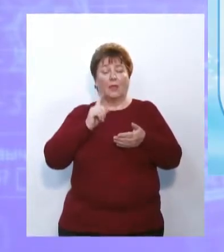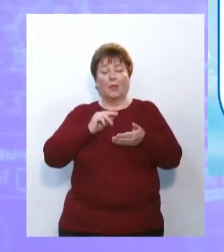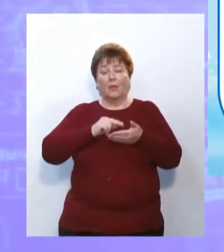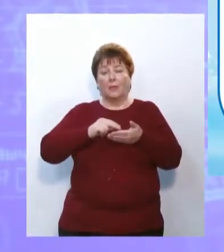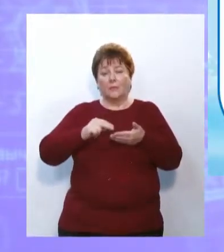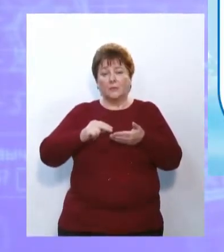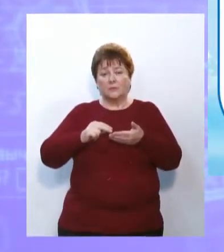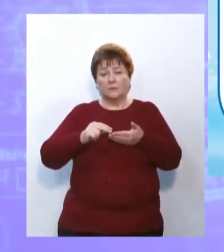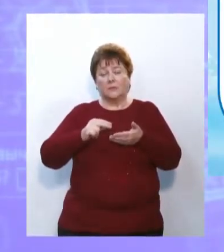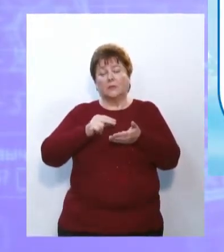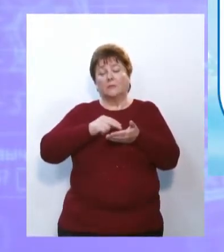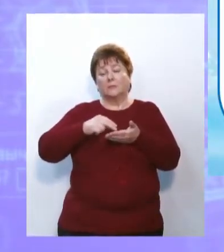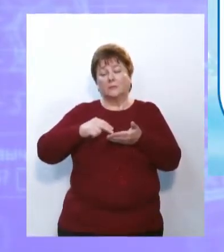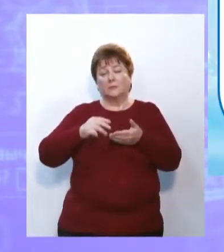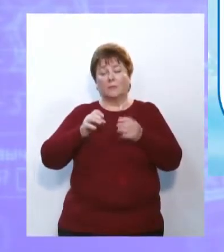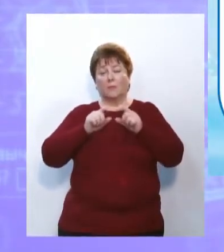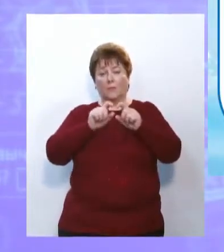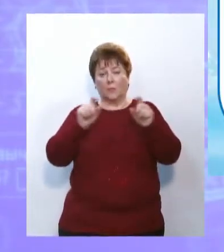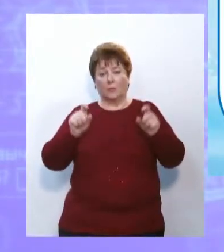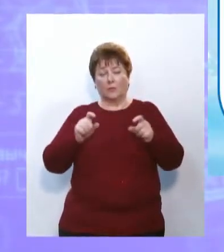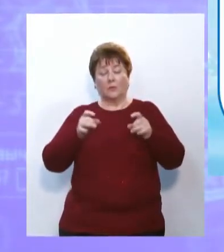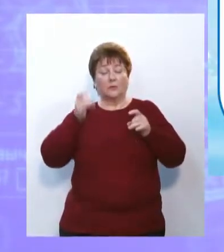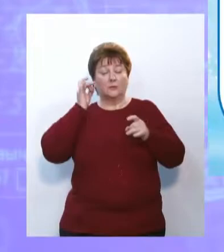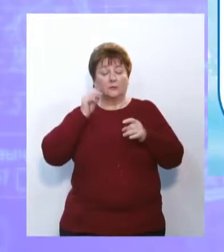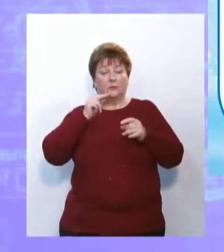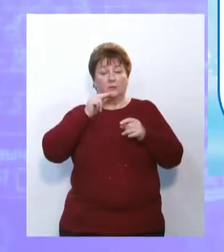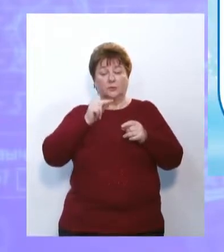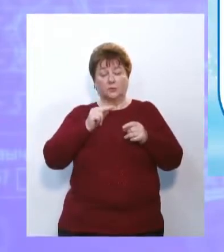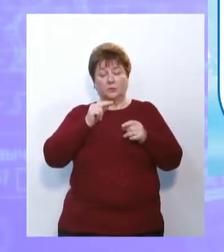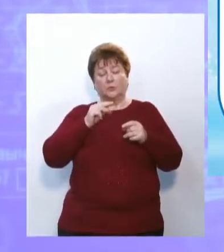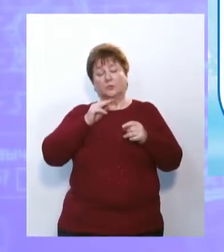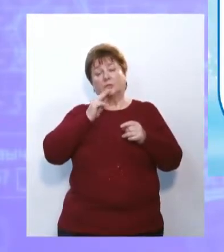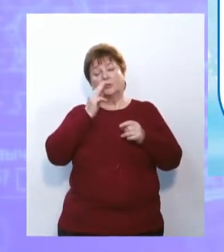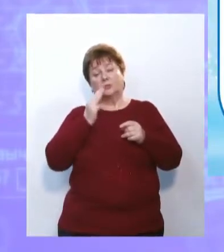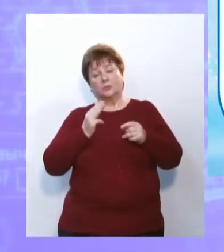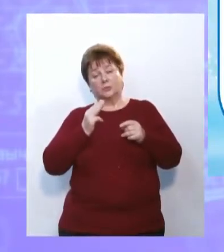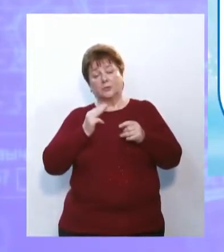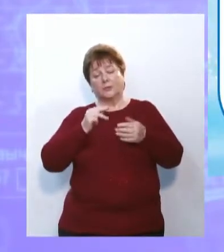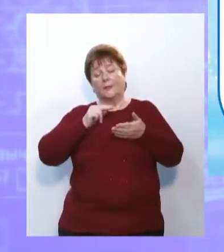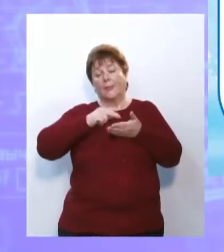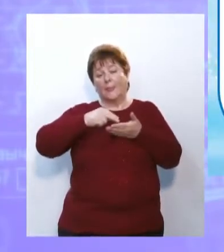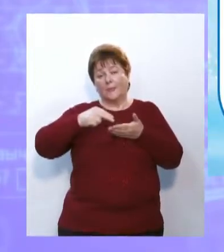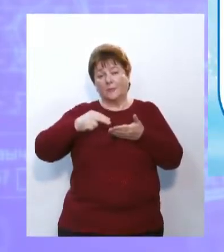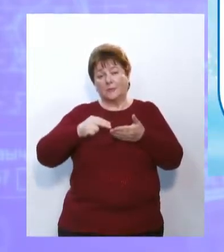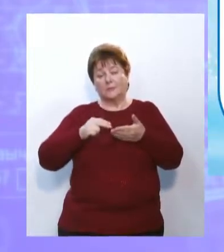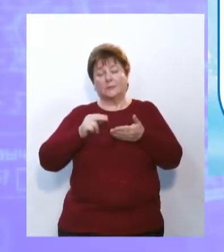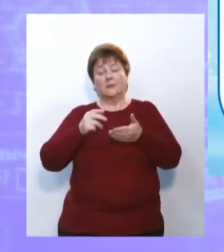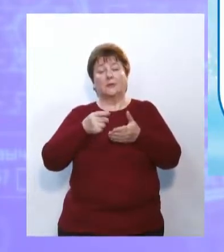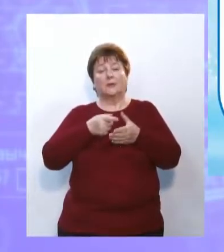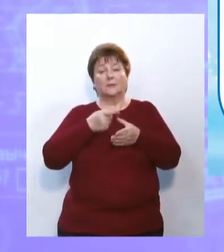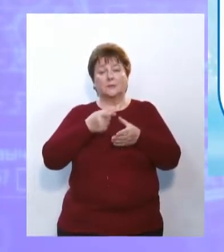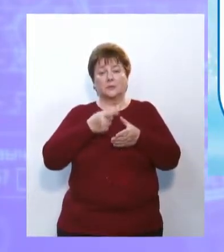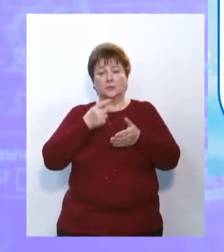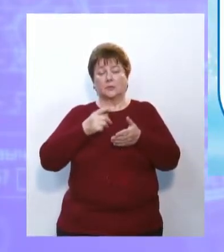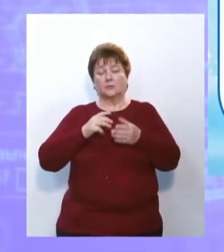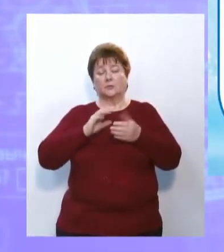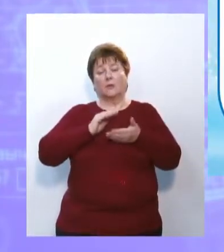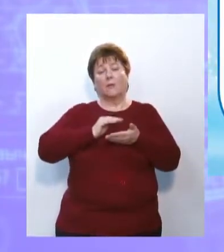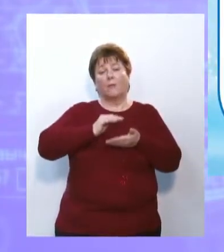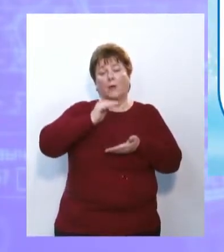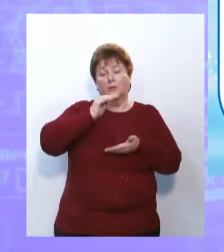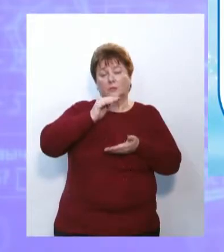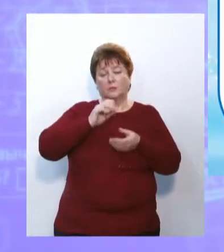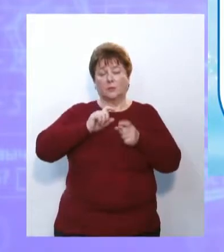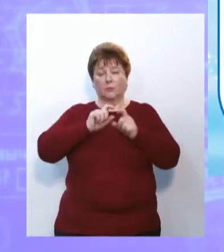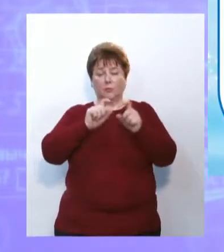буквами. Вот и звуки Ч и Щ на письме обозначаются большими